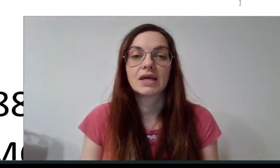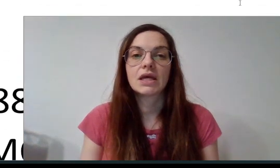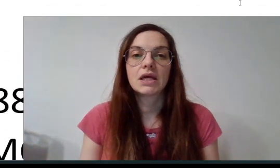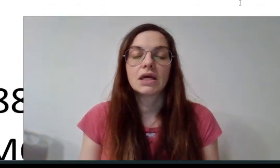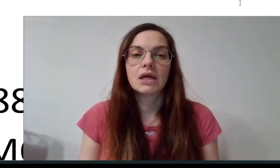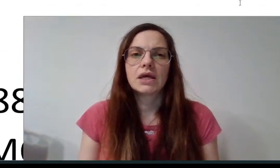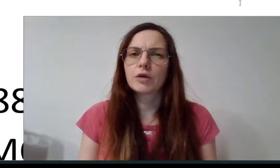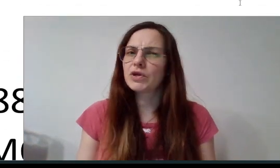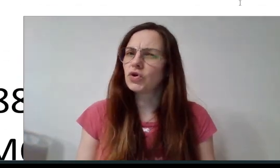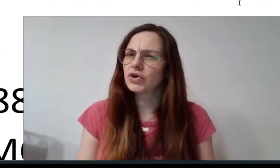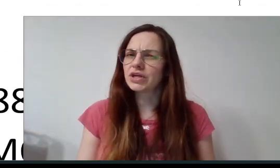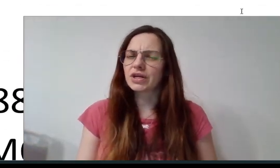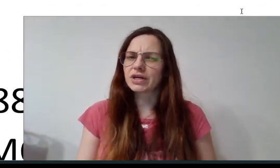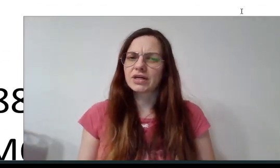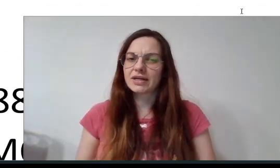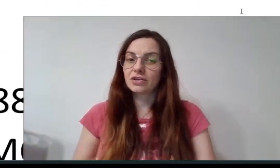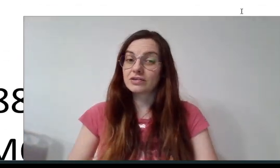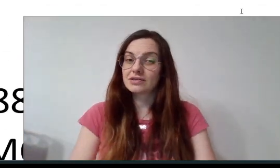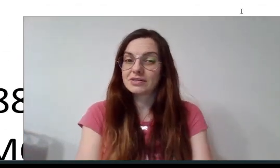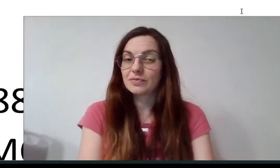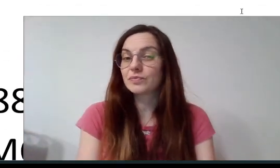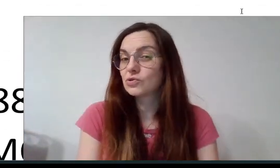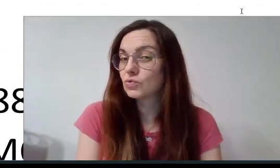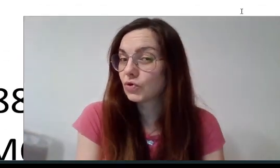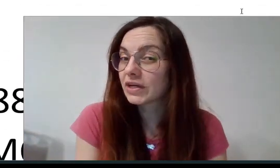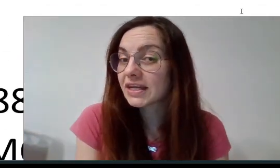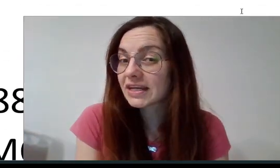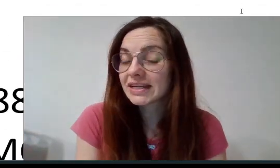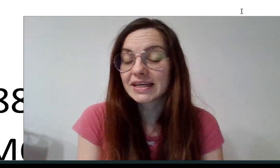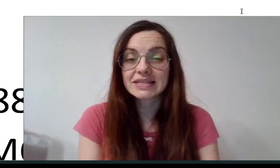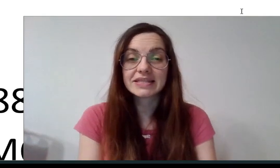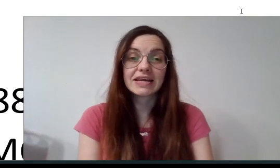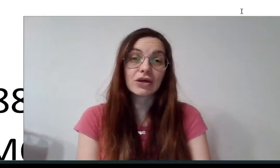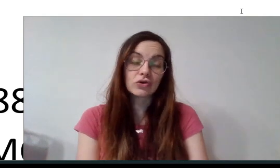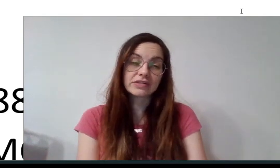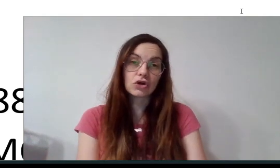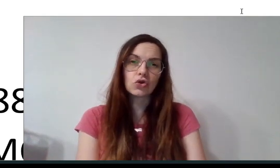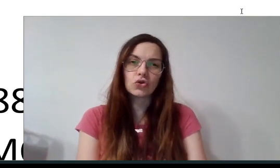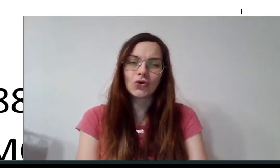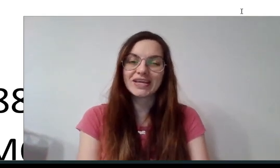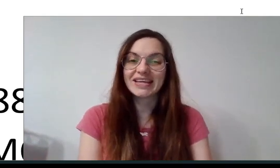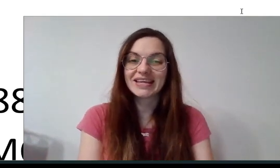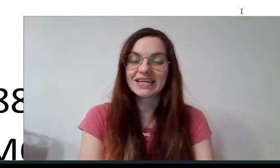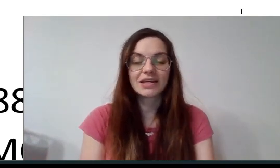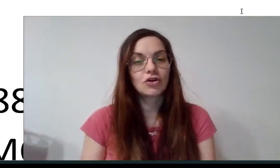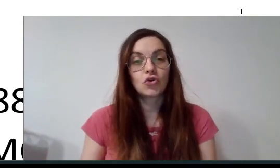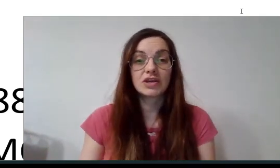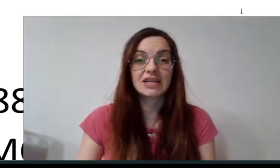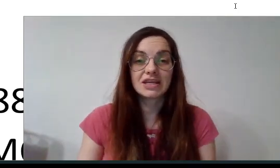Ich bin neugierig, radoznao sam, bist du neugierig, da li si radoznao, neugierig,